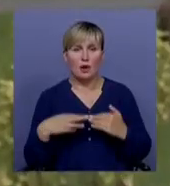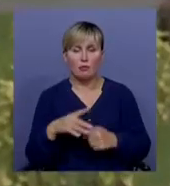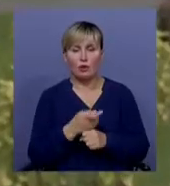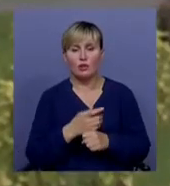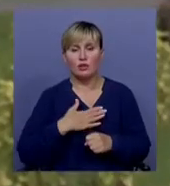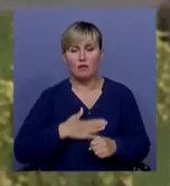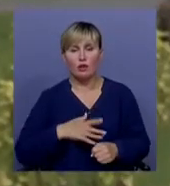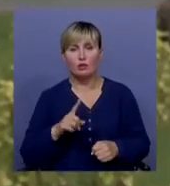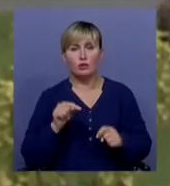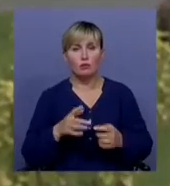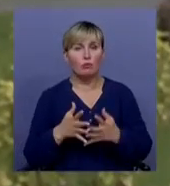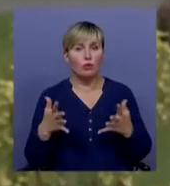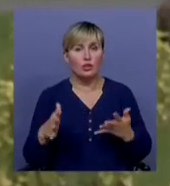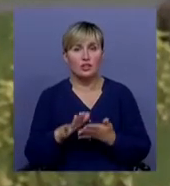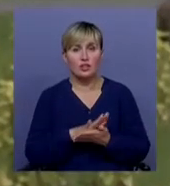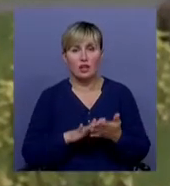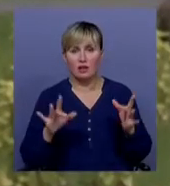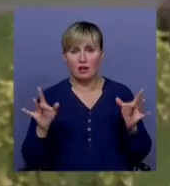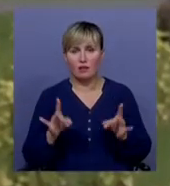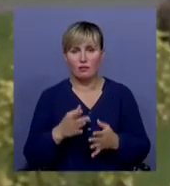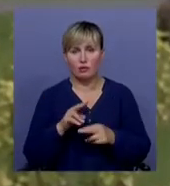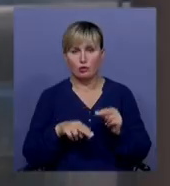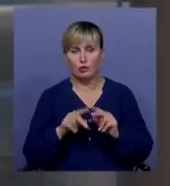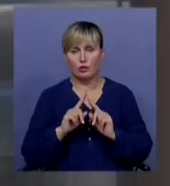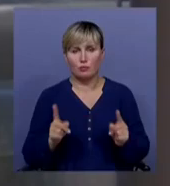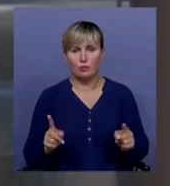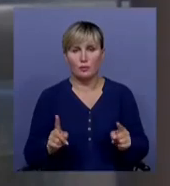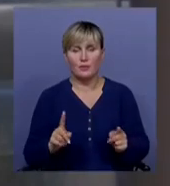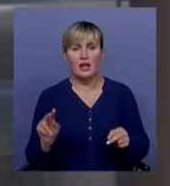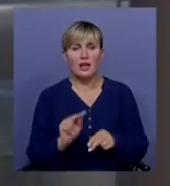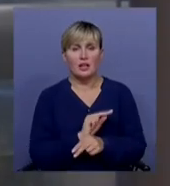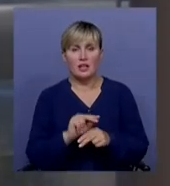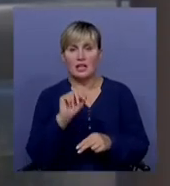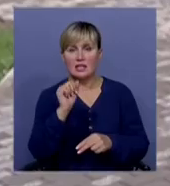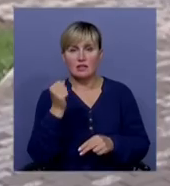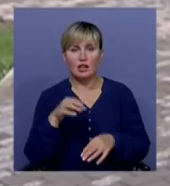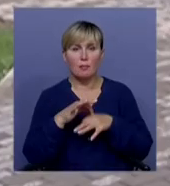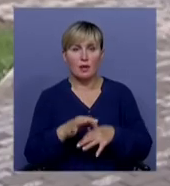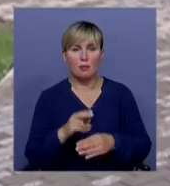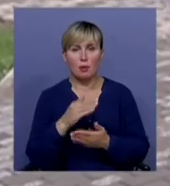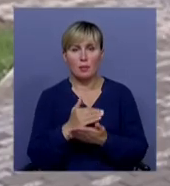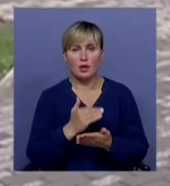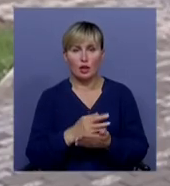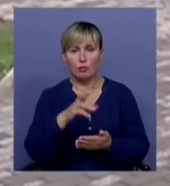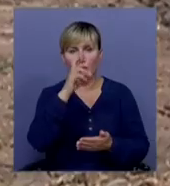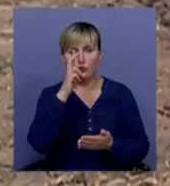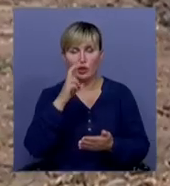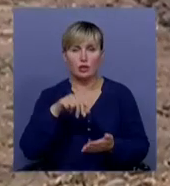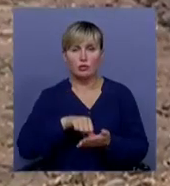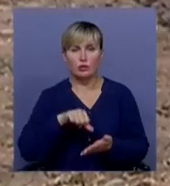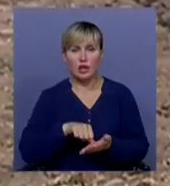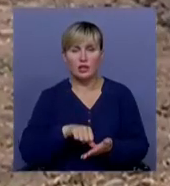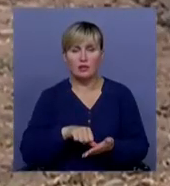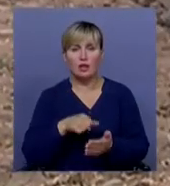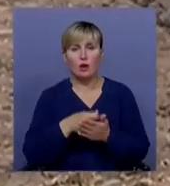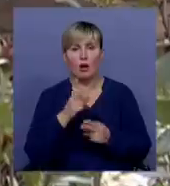довольны тем, что здесь больше никаких кафешек, ничего строить не будут. Реставрация скверов и парков проходит по программе «Бюджет народного участия». До